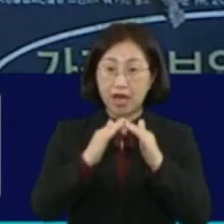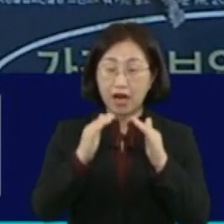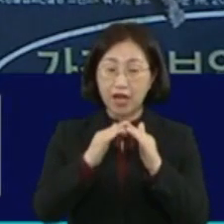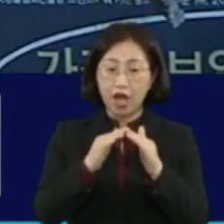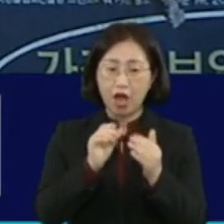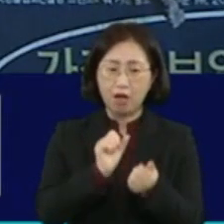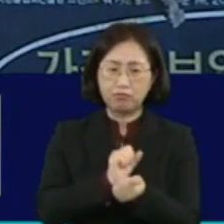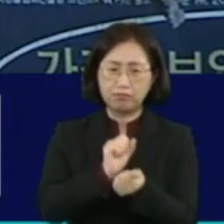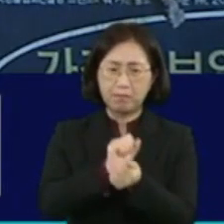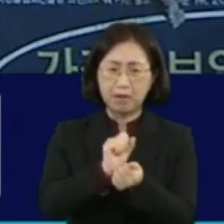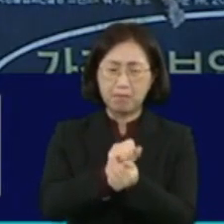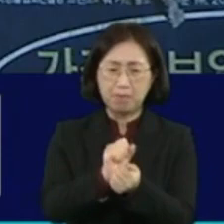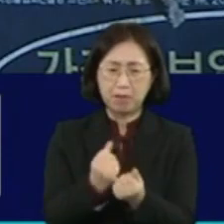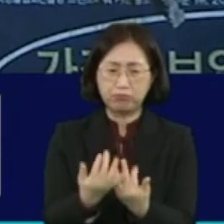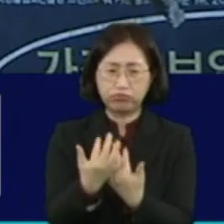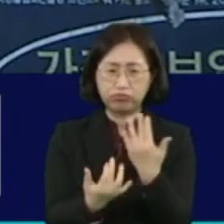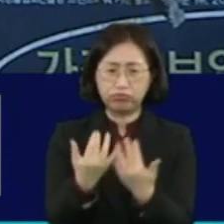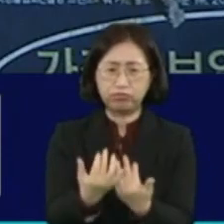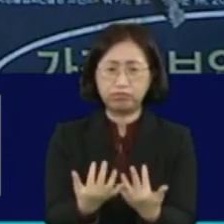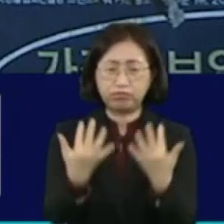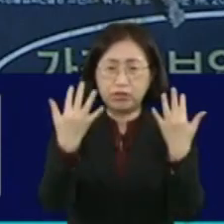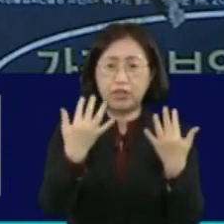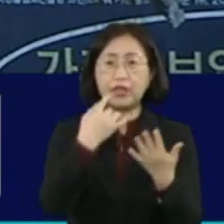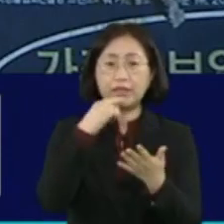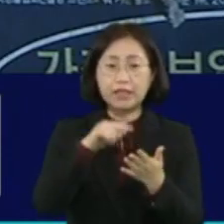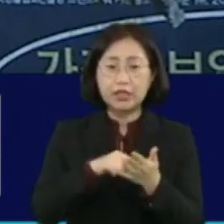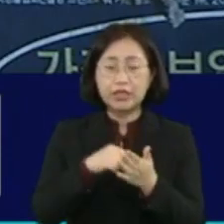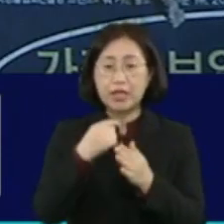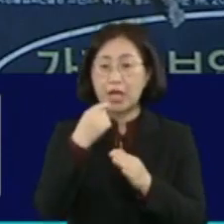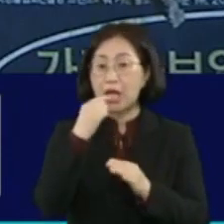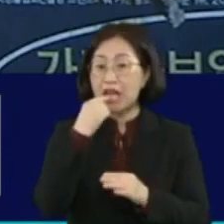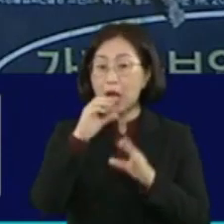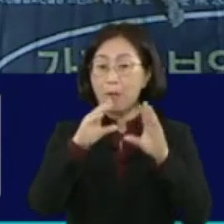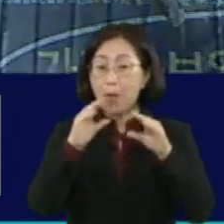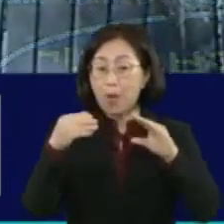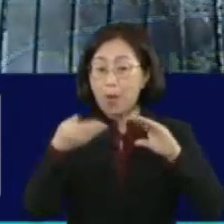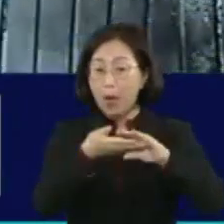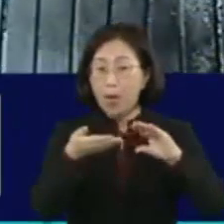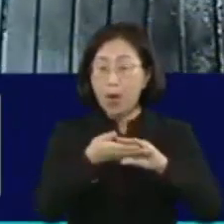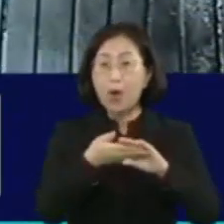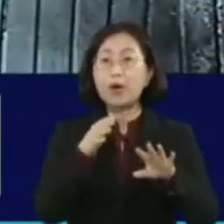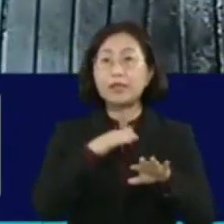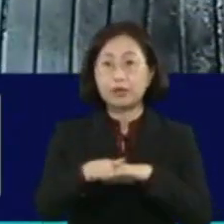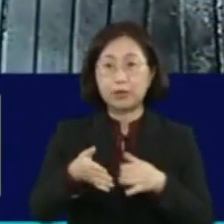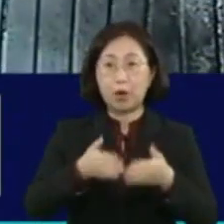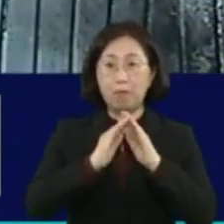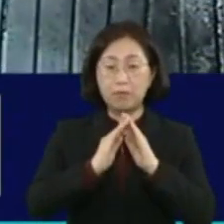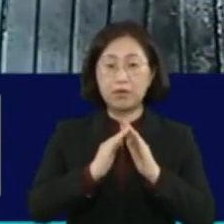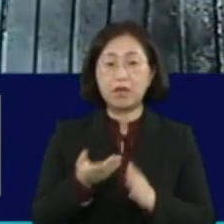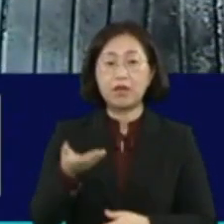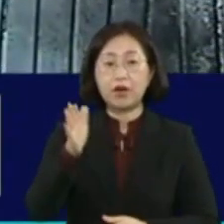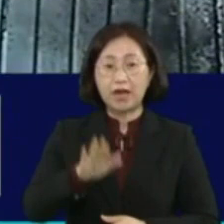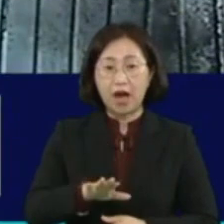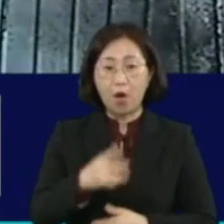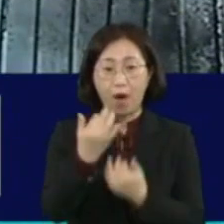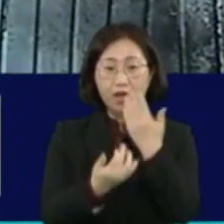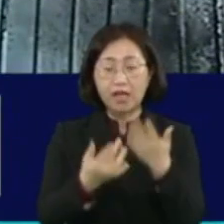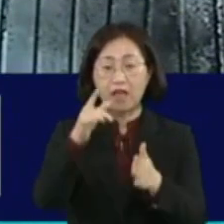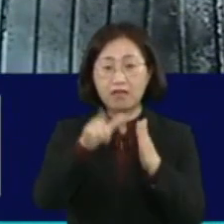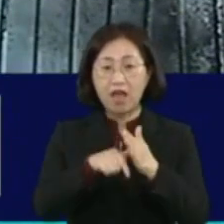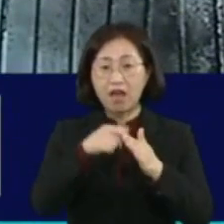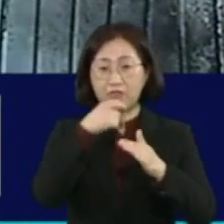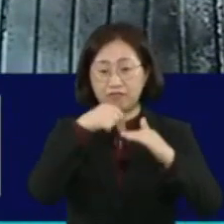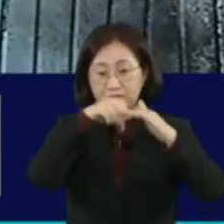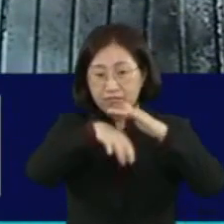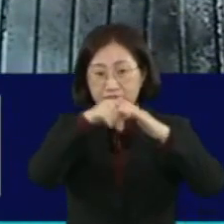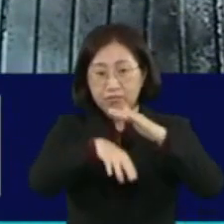쉬운 샌드위치 패널로 지어져 불이 순식간에 번졌습니다. 하지만 초기 화재 진화에 중요한 스프링클러가 설치되지 않은